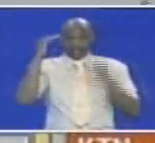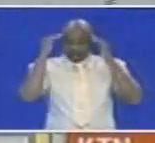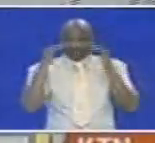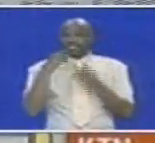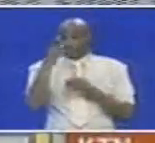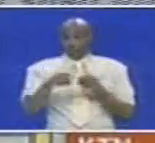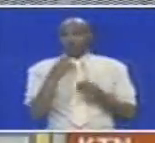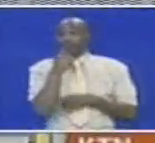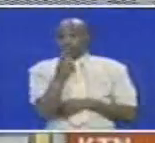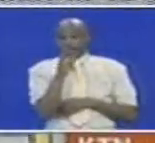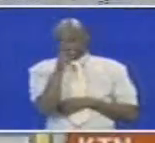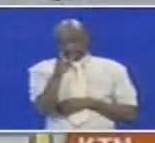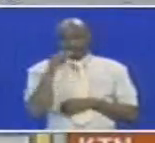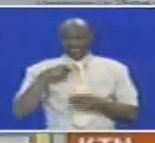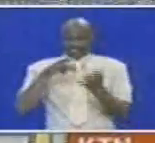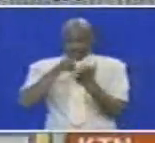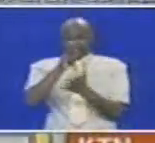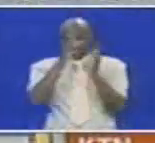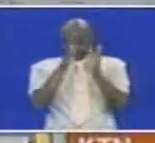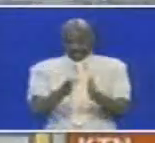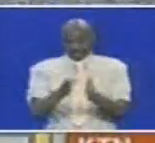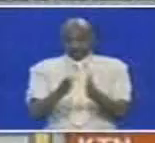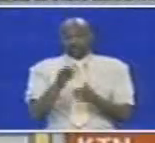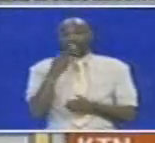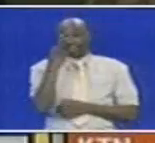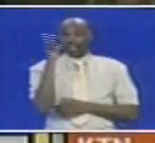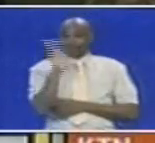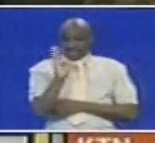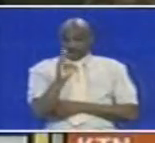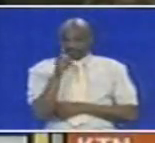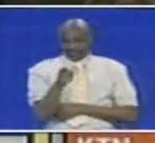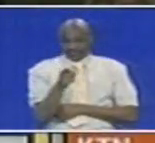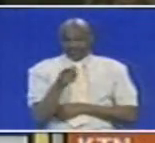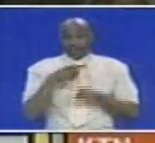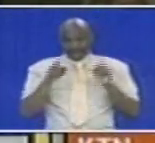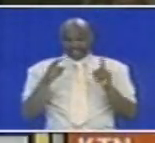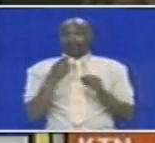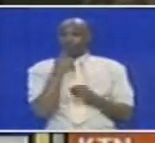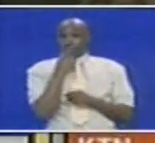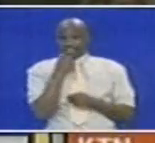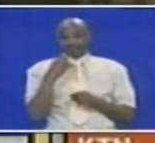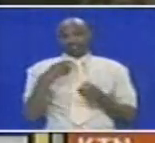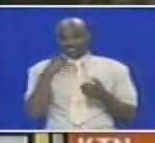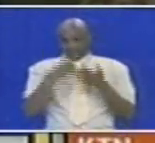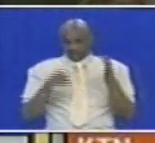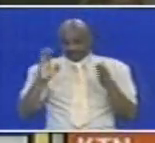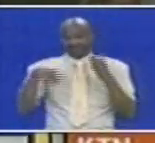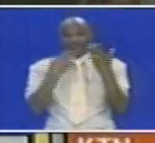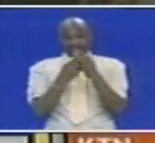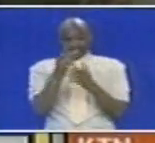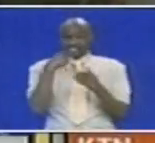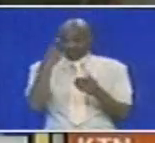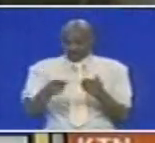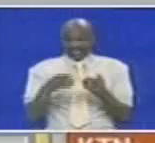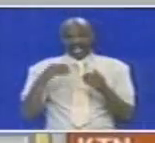rais mstaafu amlipe Mureithi shilingi bilioni 3. Rais mstaafu Moi alikata rufaa, na hii leo mahakama ya